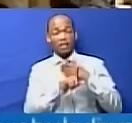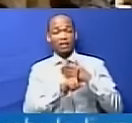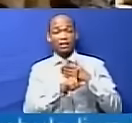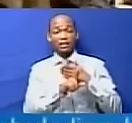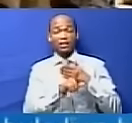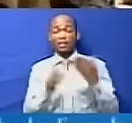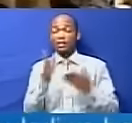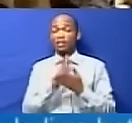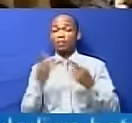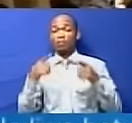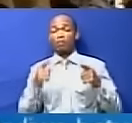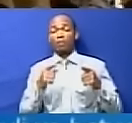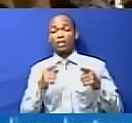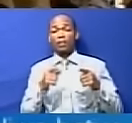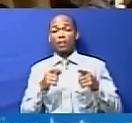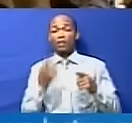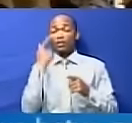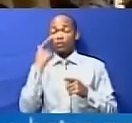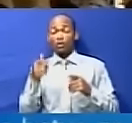chini sasa nguvu